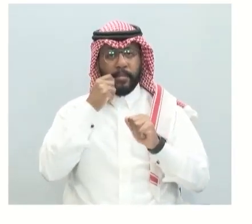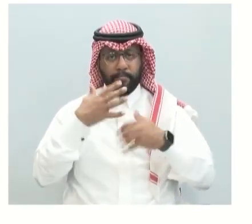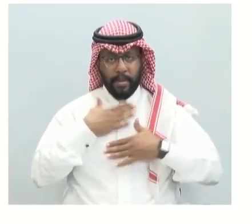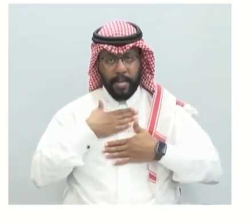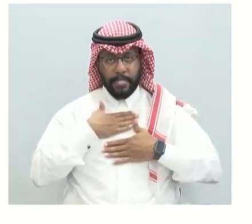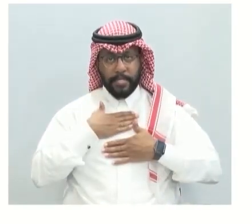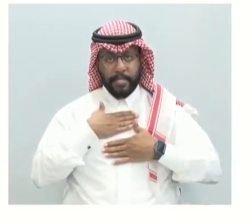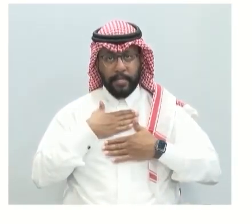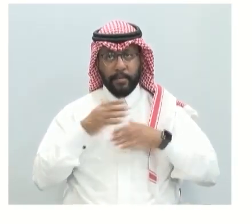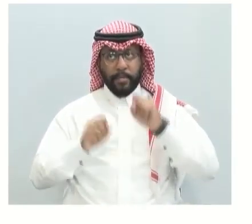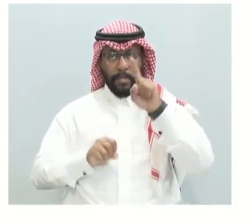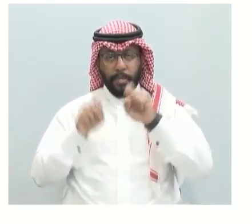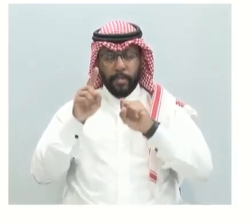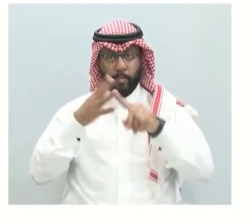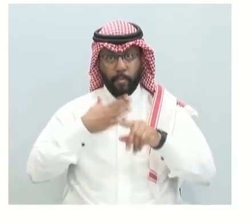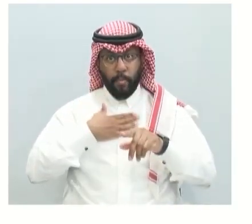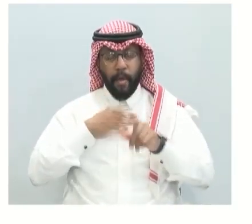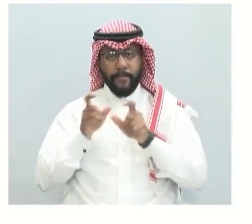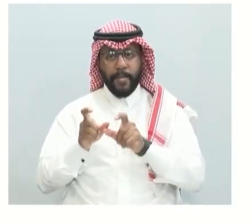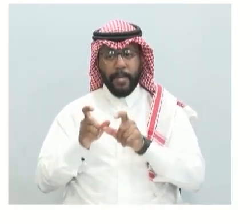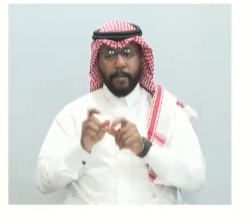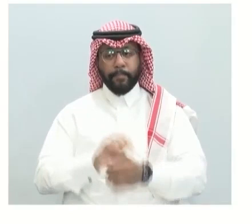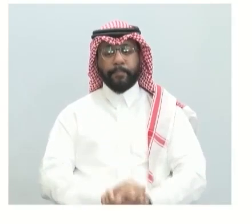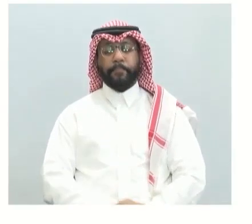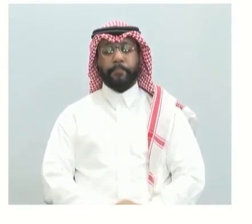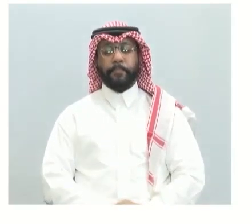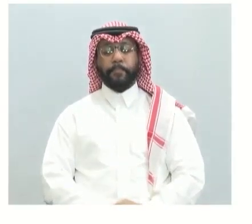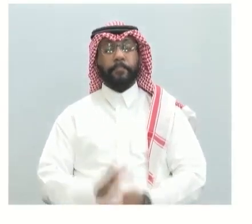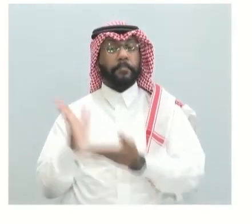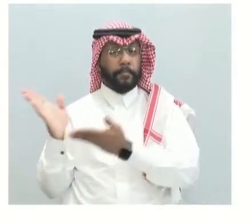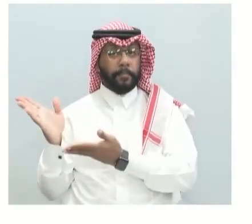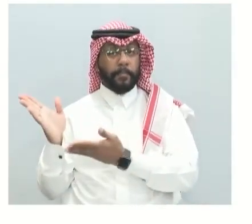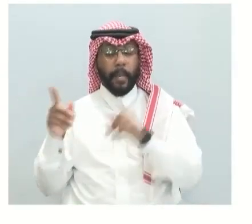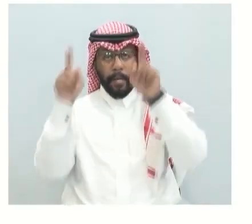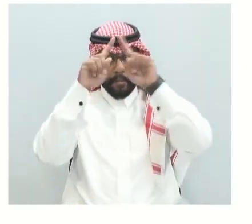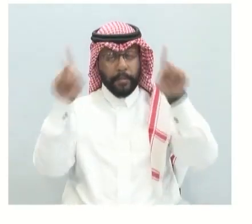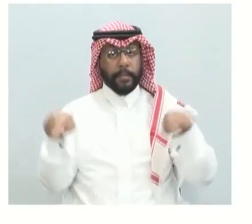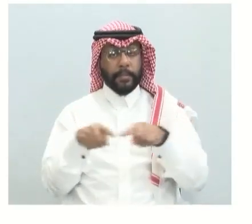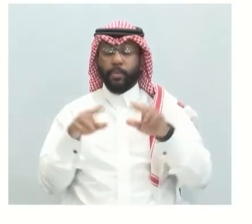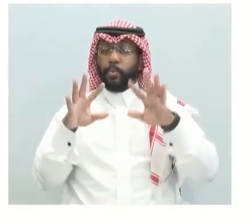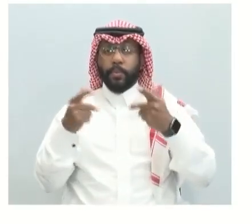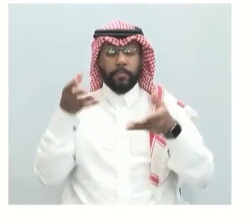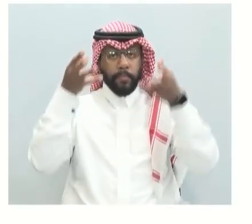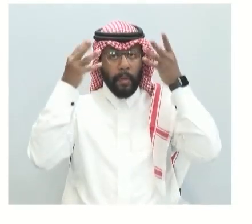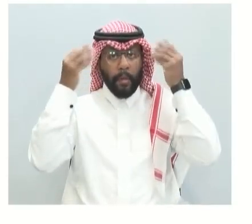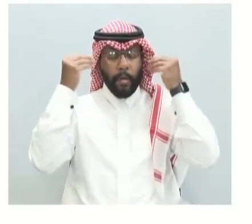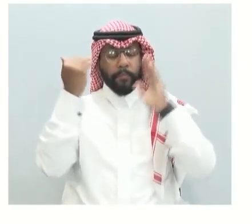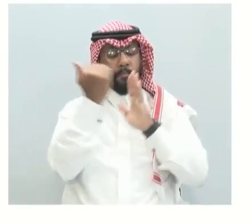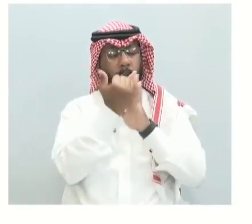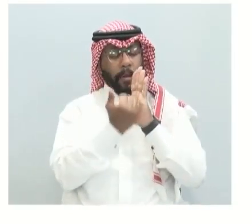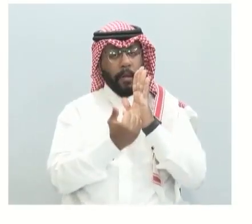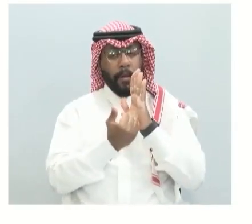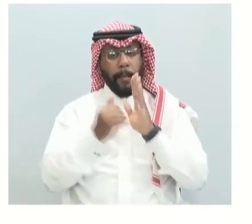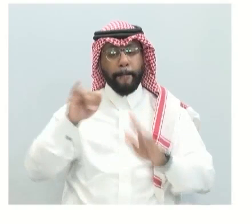ما هي الادوات او ما هي ادوات دراسه هذه الوحدات راينا واستخدمنا